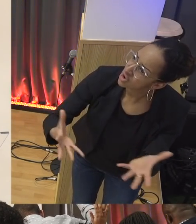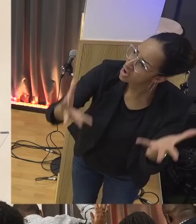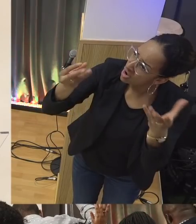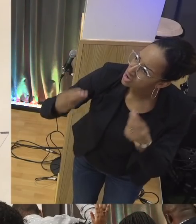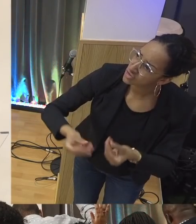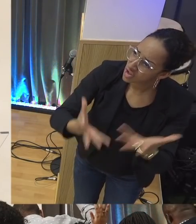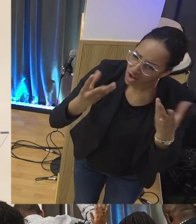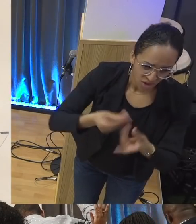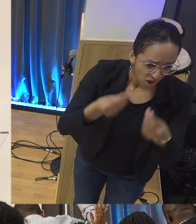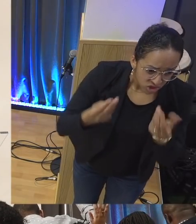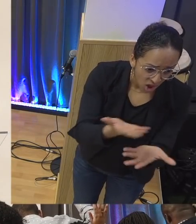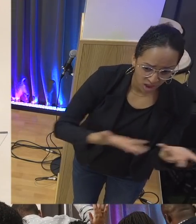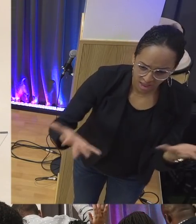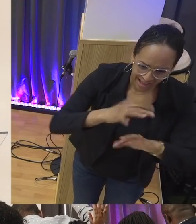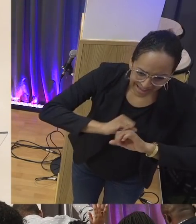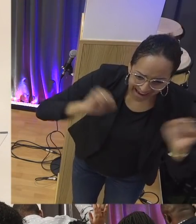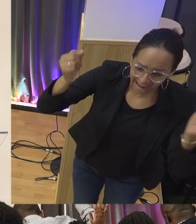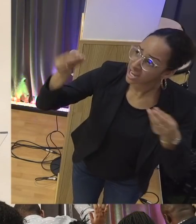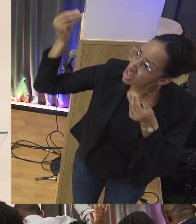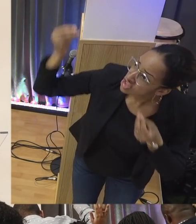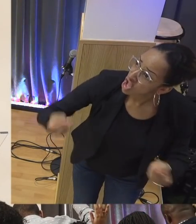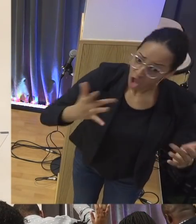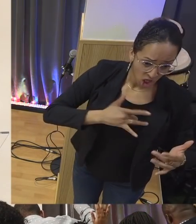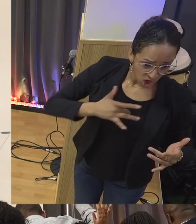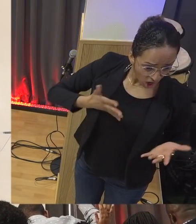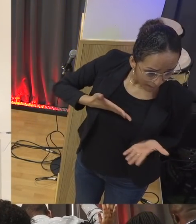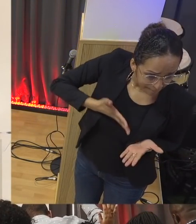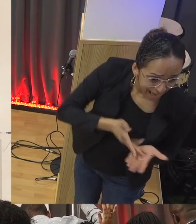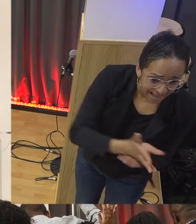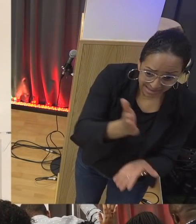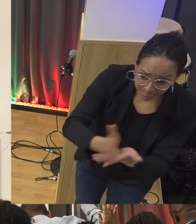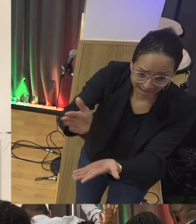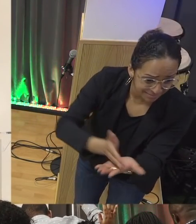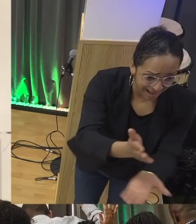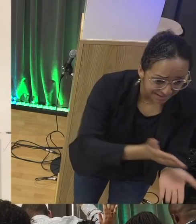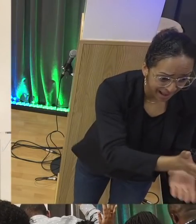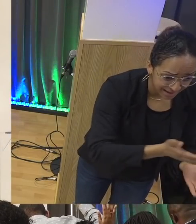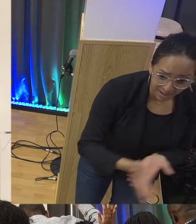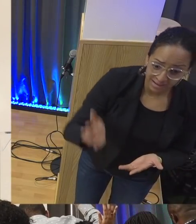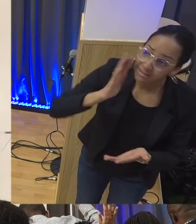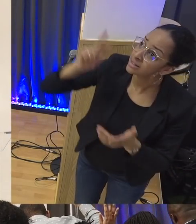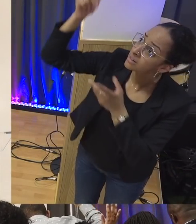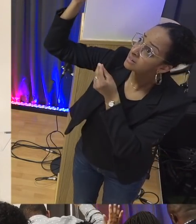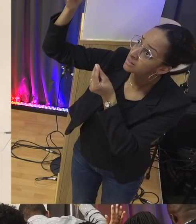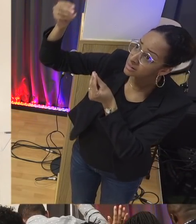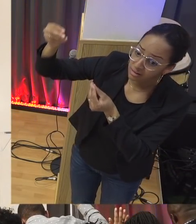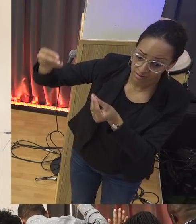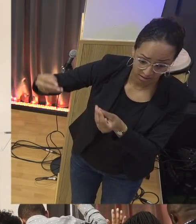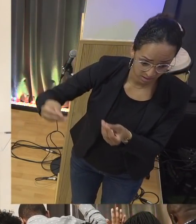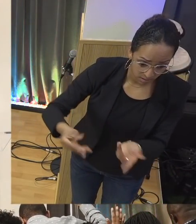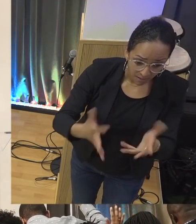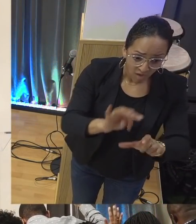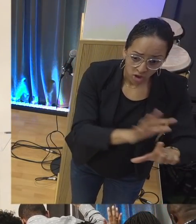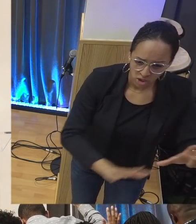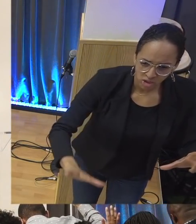bénissante, guérissante, traverse les cœurs maintenant. Effectivement, tu arrives en France, mais c'est pour un